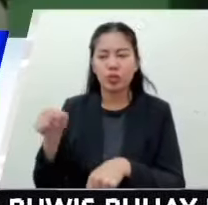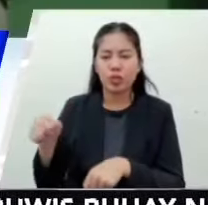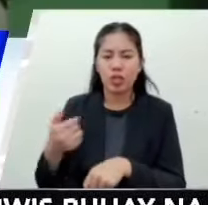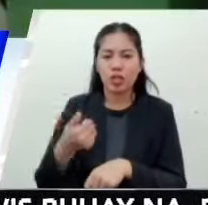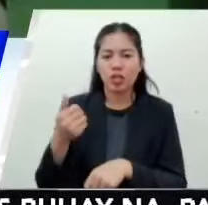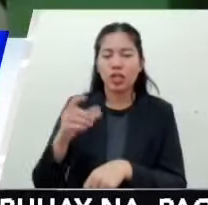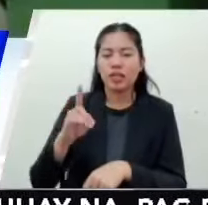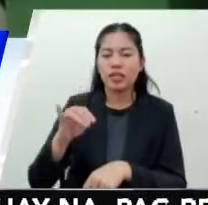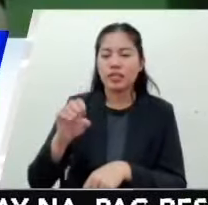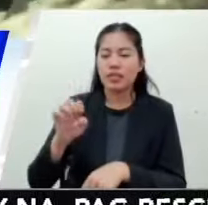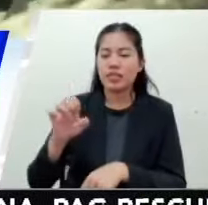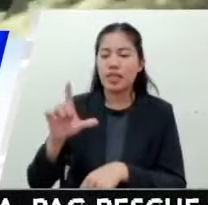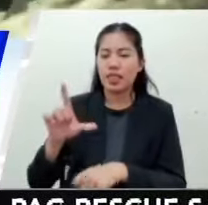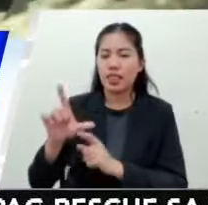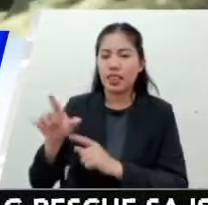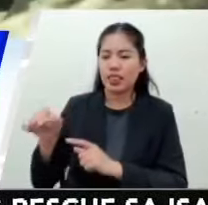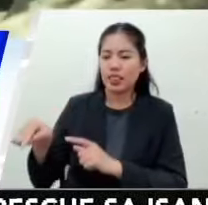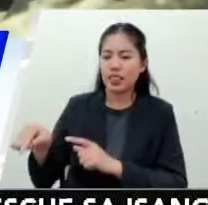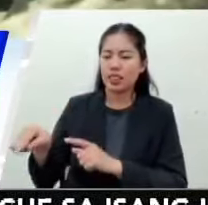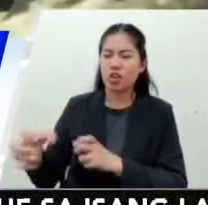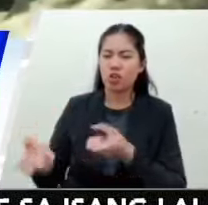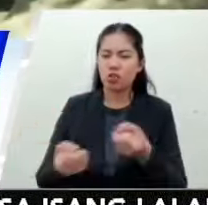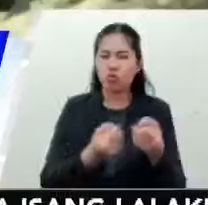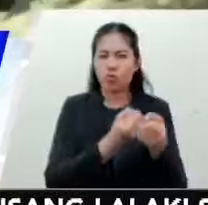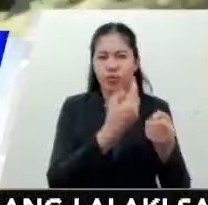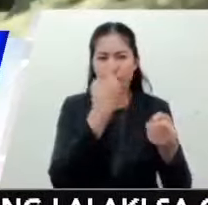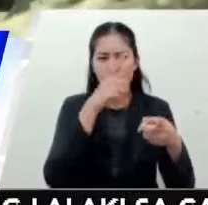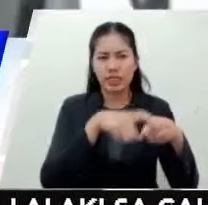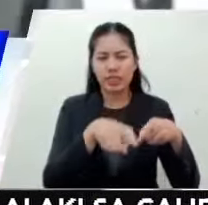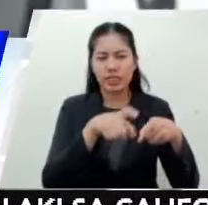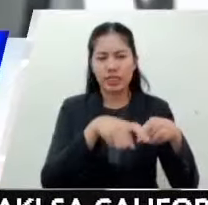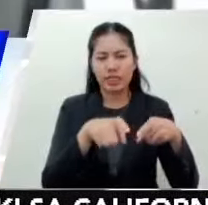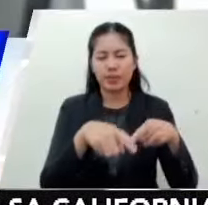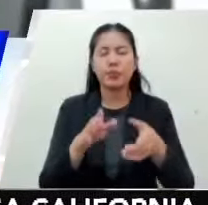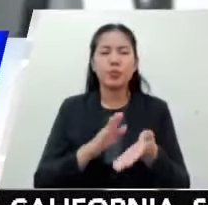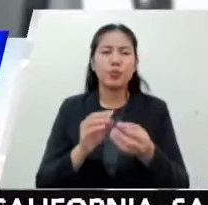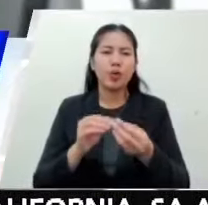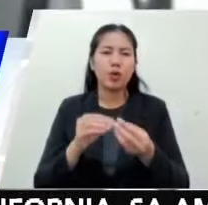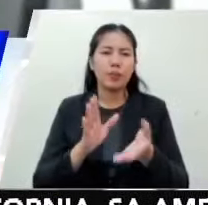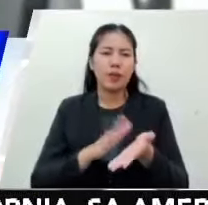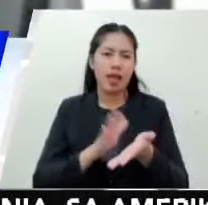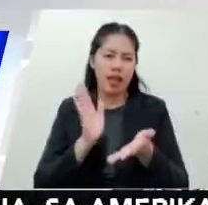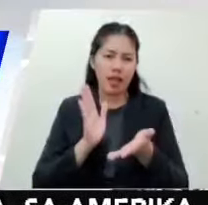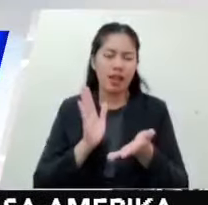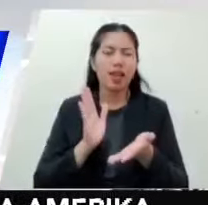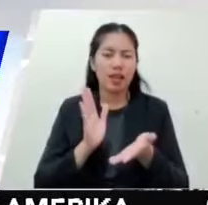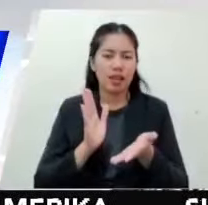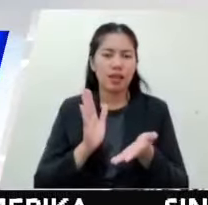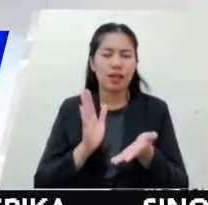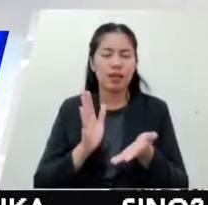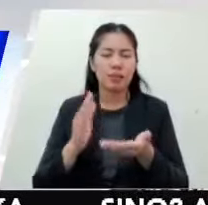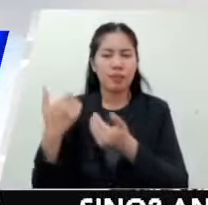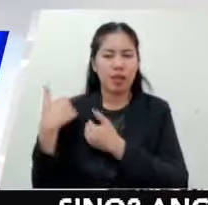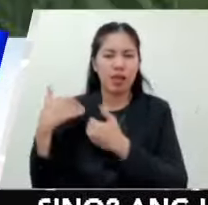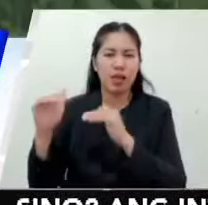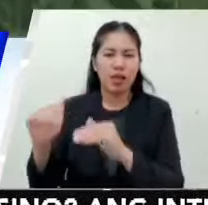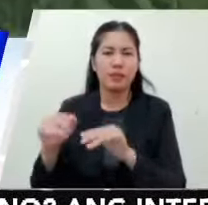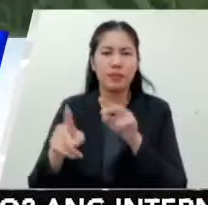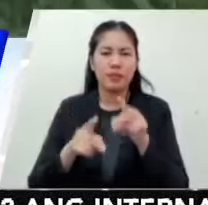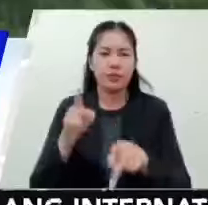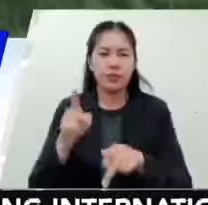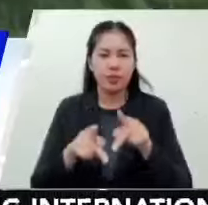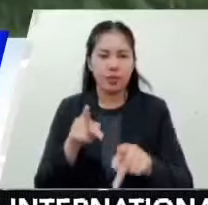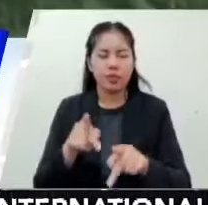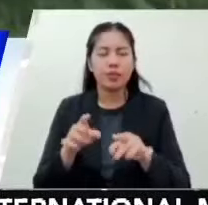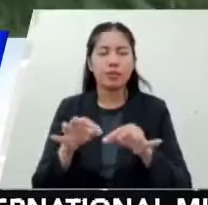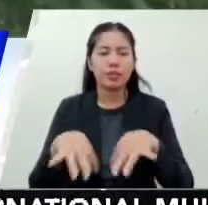Mas mahal ang benta niyan sa kuryente kaya raw maaaring mauwi sa taas singil sa mga consumer. Kaya paalala nila, maging wais at